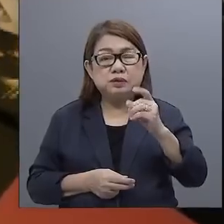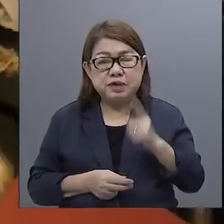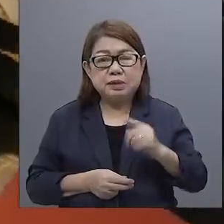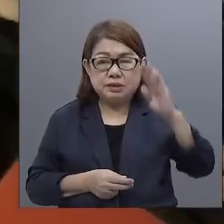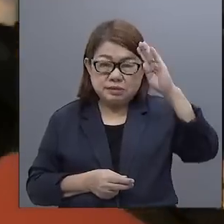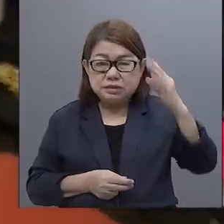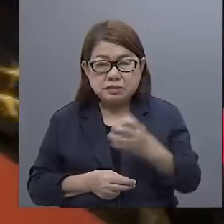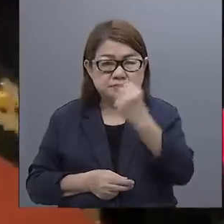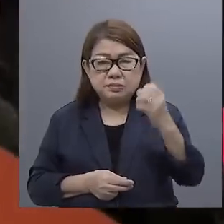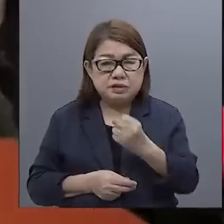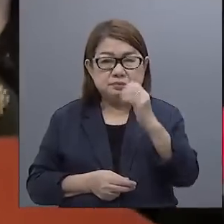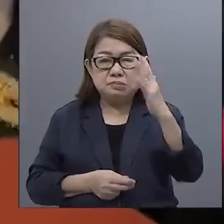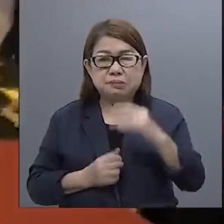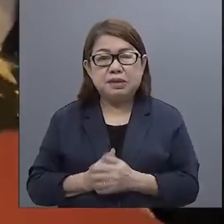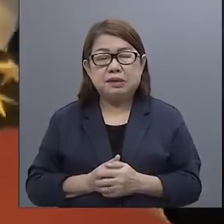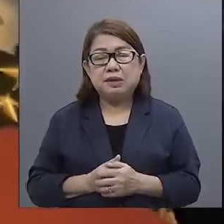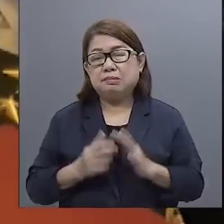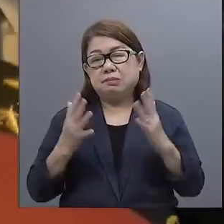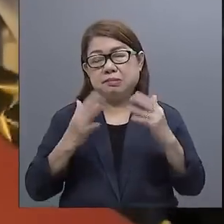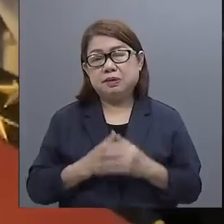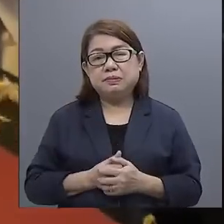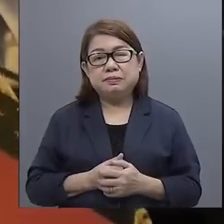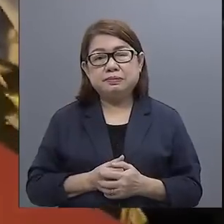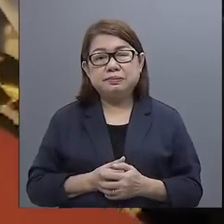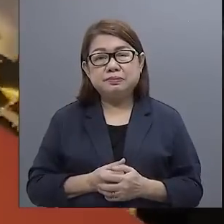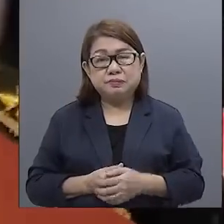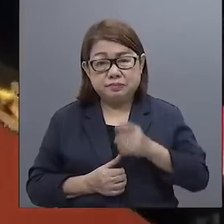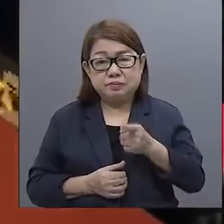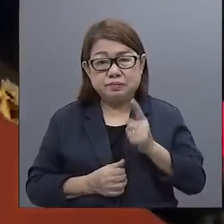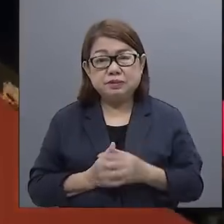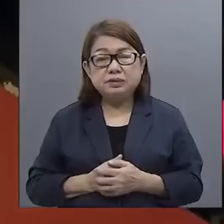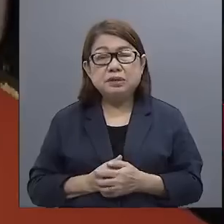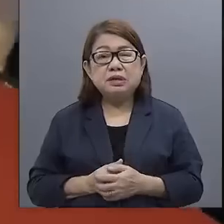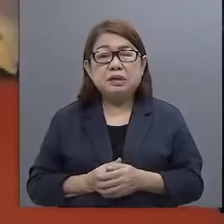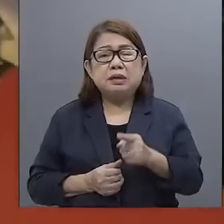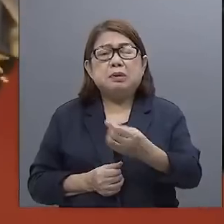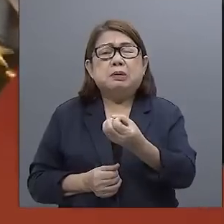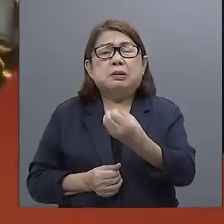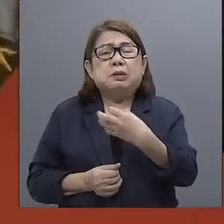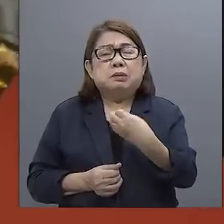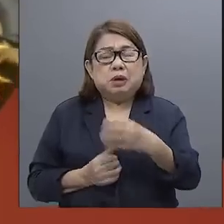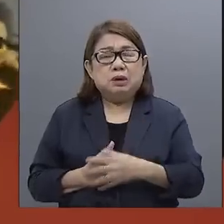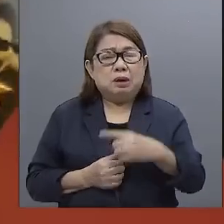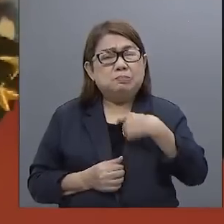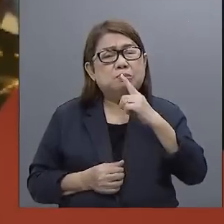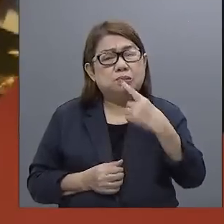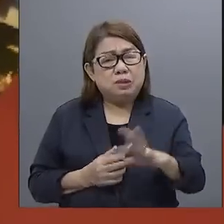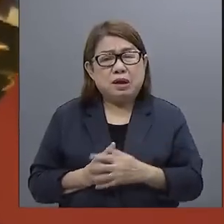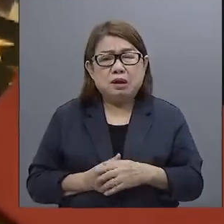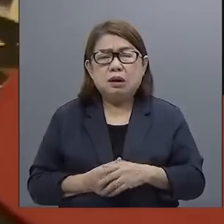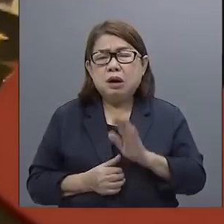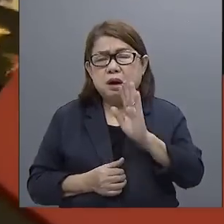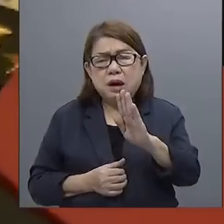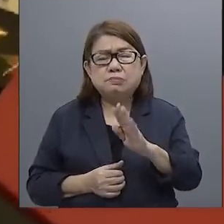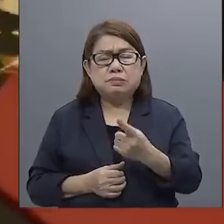หรับตัวผม ก็คือไม่มีปฏิวัติใช่ไหมคะหลังเลือกตั้งก็ขอยืนยันว่ายังเป็นศูนย์ ไอ้คำพวกนี้คือผมบอกนักข่าวนะไม่ควรพูดไม่คว